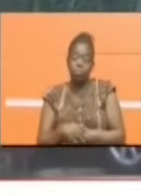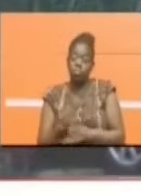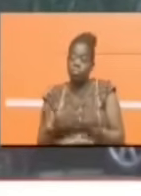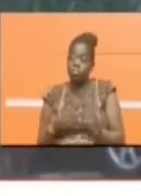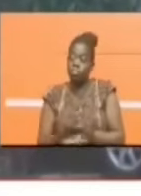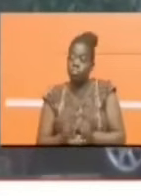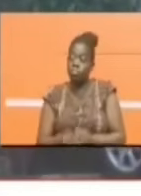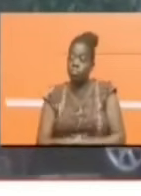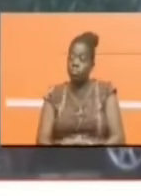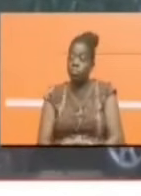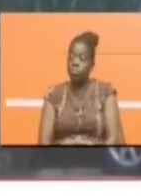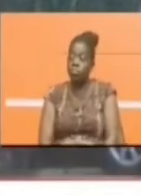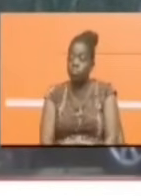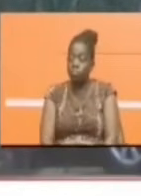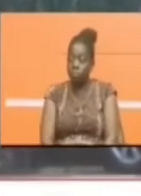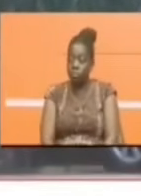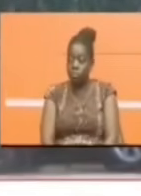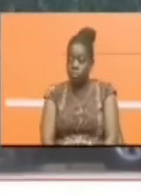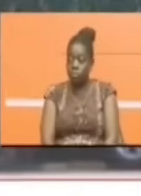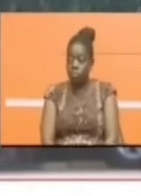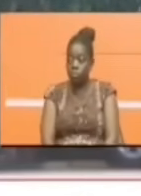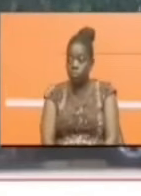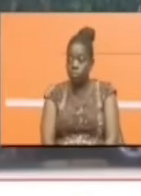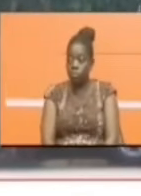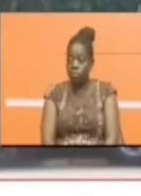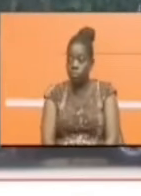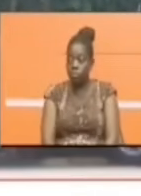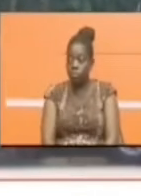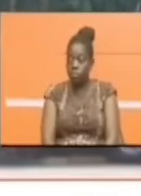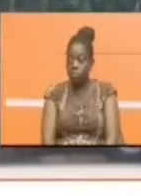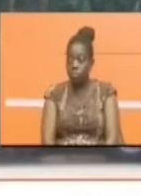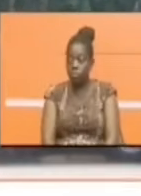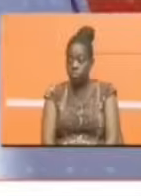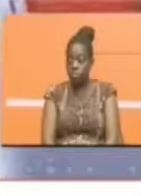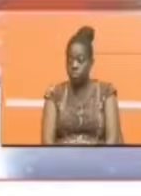Musanje ne William Tebe bakusakidde guli eno Bukedde TV.